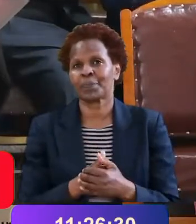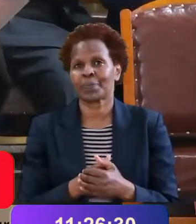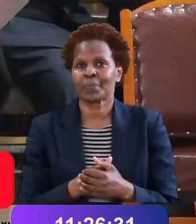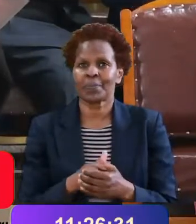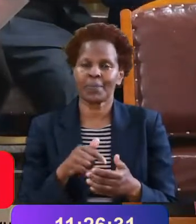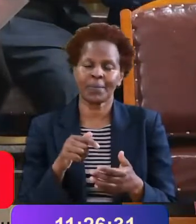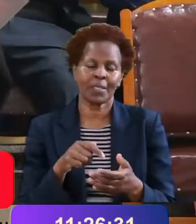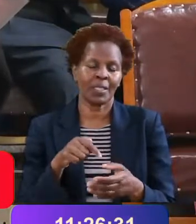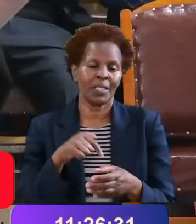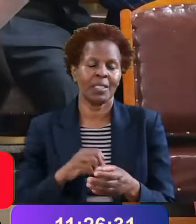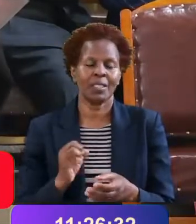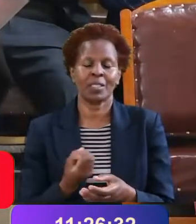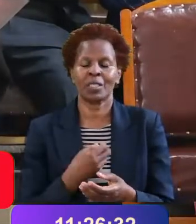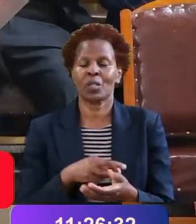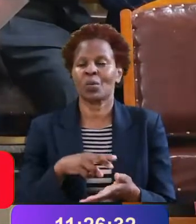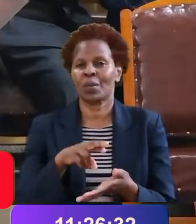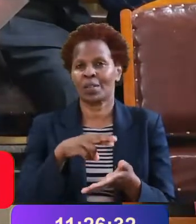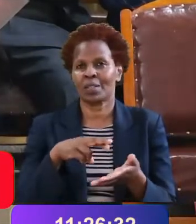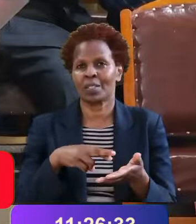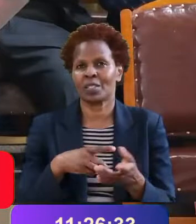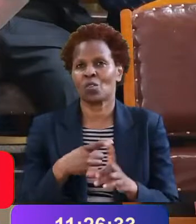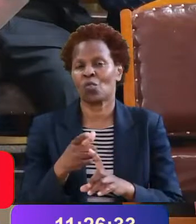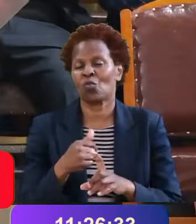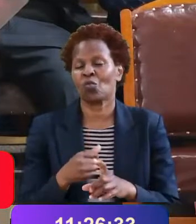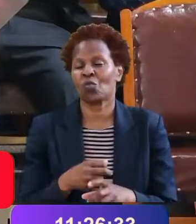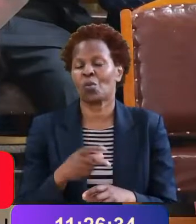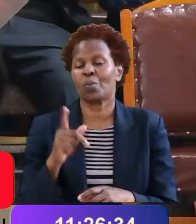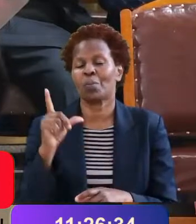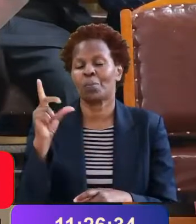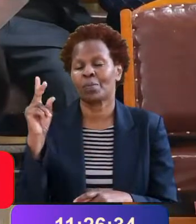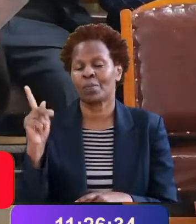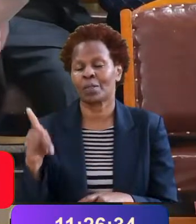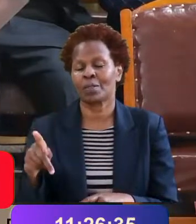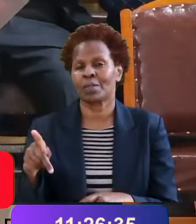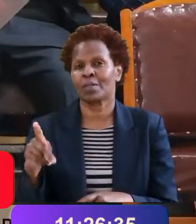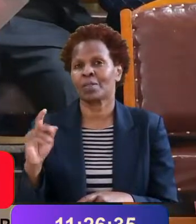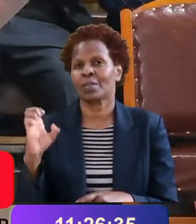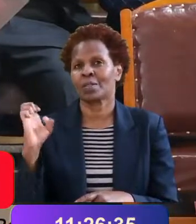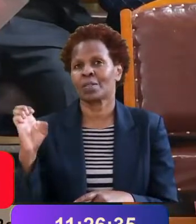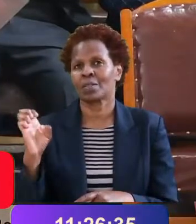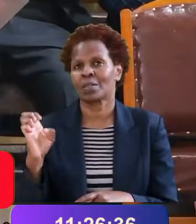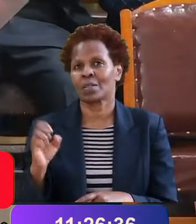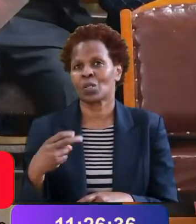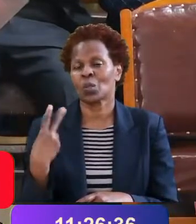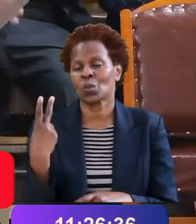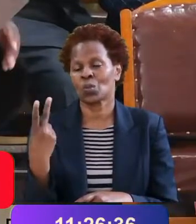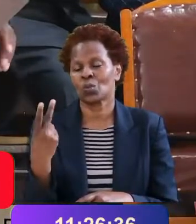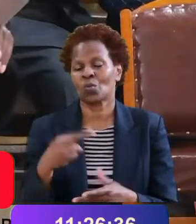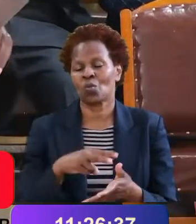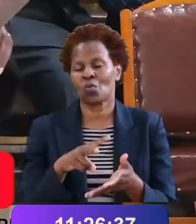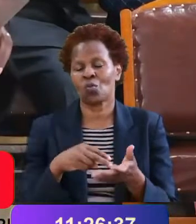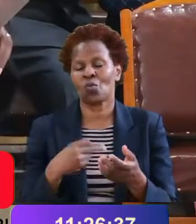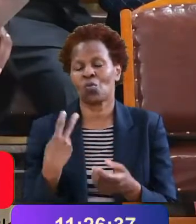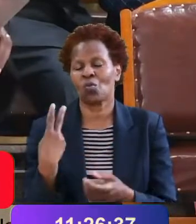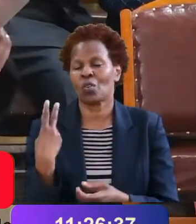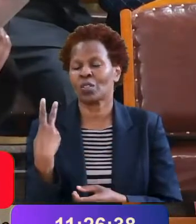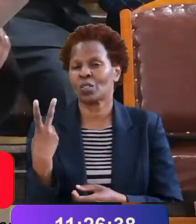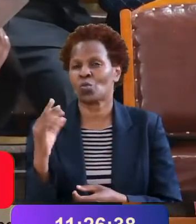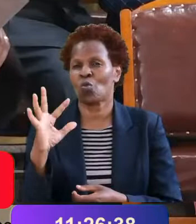Katika somo ambalo tumesomewa kutoka kitabu cha Luka Mtakatifu sura ya pili kuanzia hapo